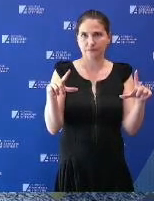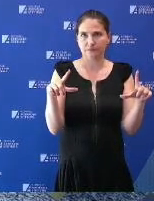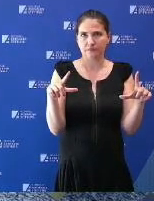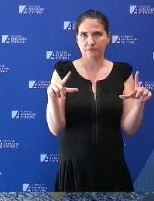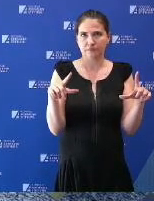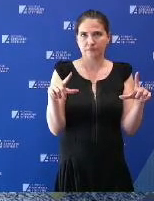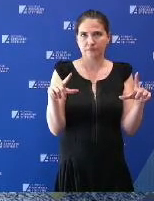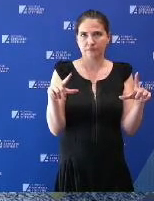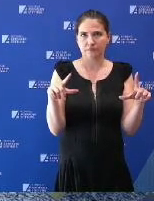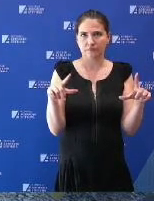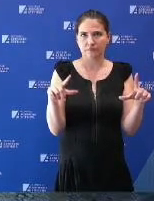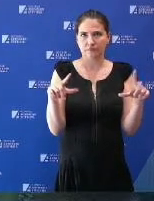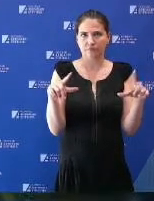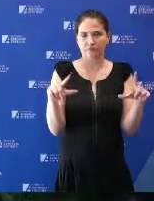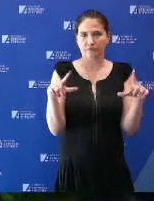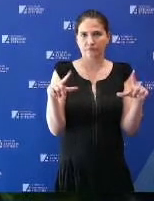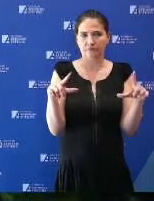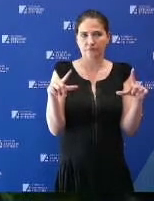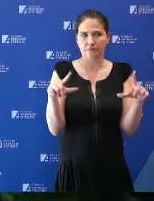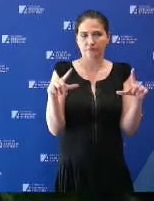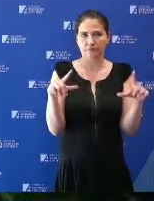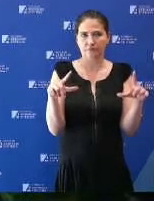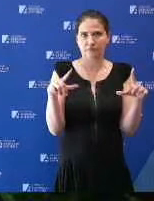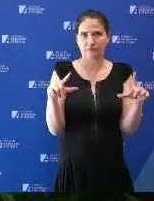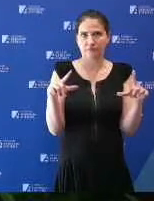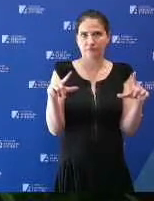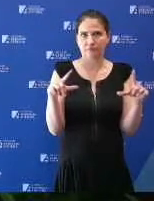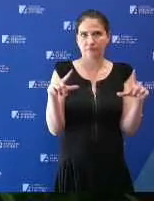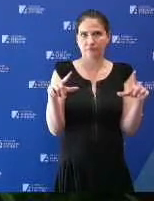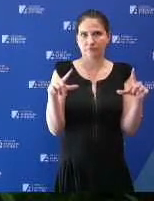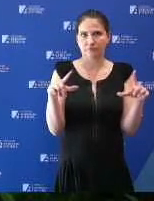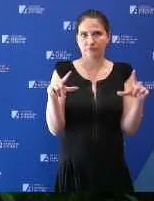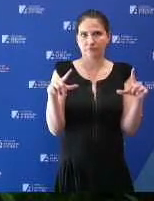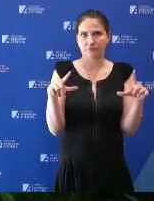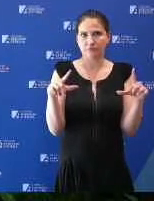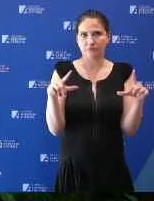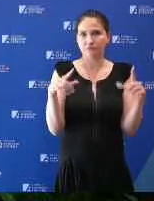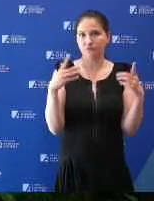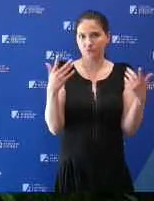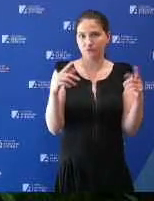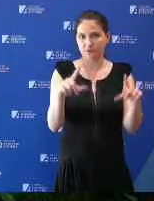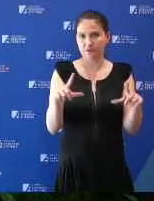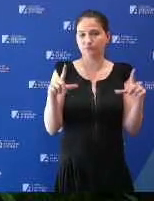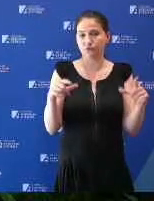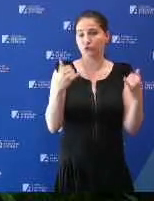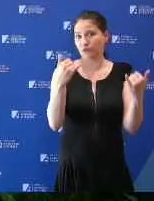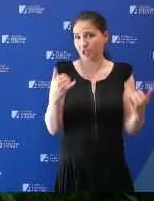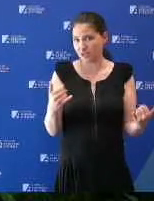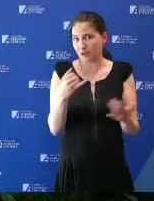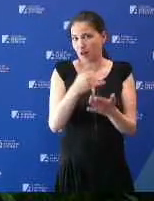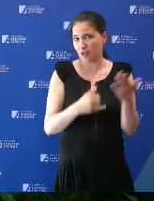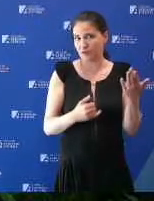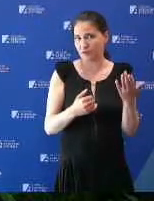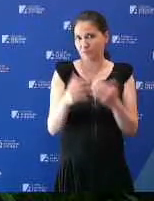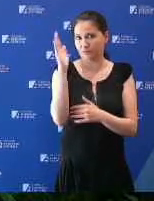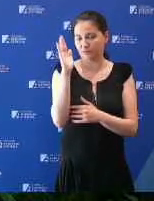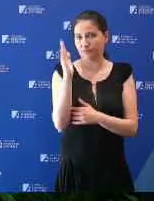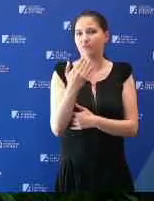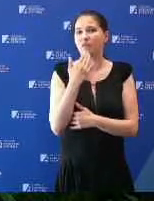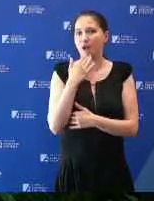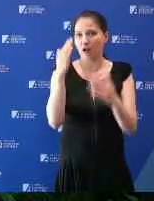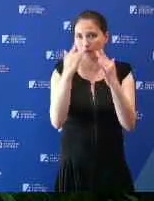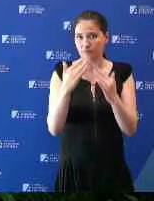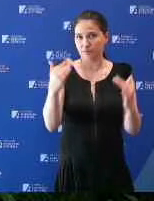zum Anfang. Und ja, da bleibt mir nichts anderes übrig, als mich zu bedanken für Ihre Aufmerksamkeit. Ich hoffe, ich konnte Ihnen